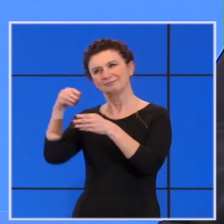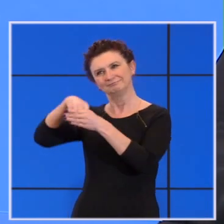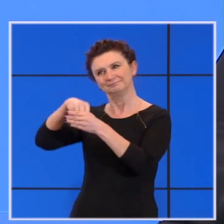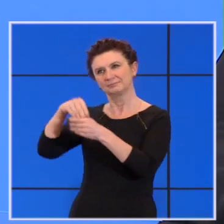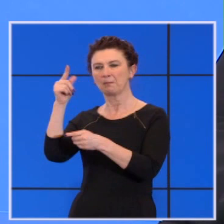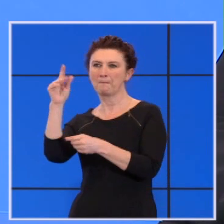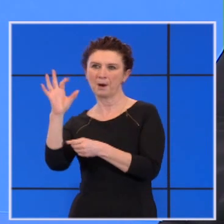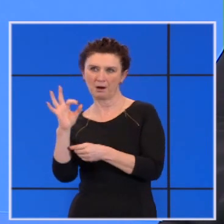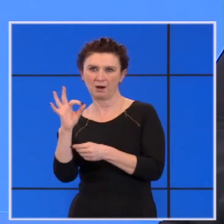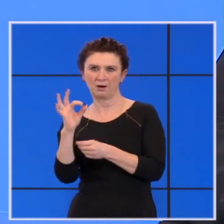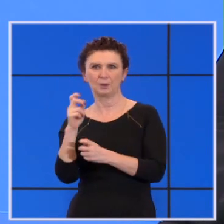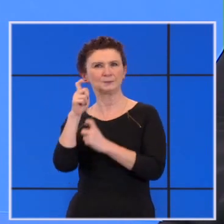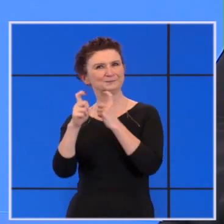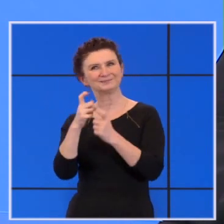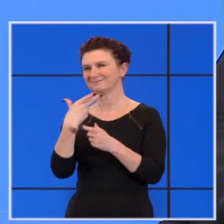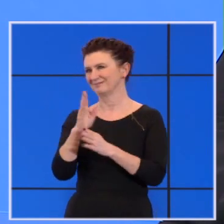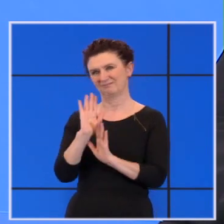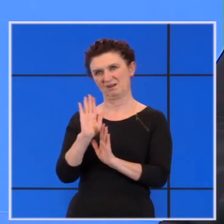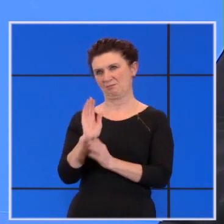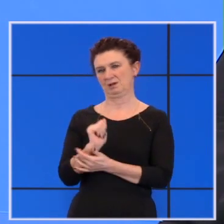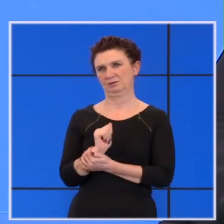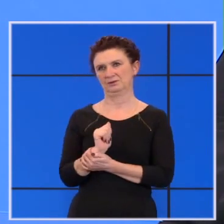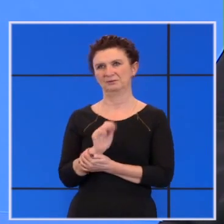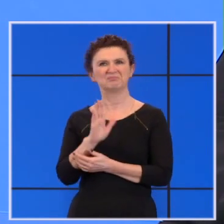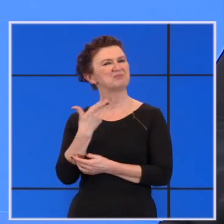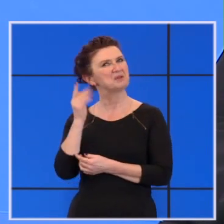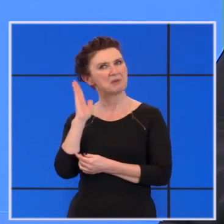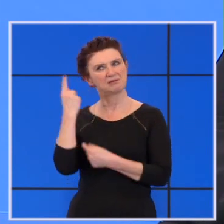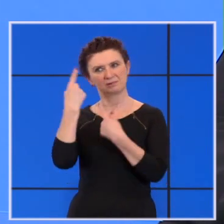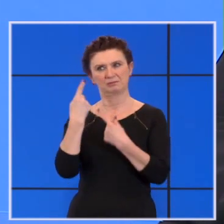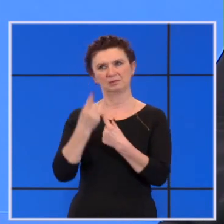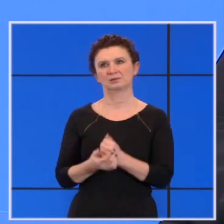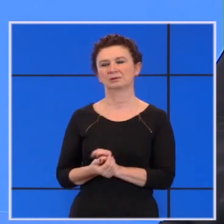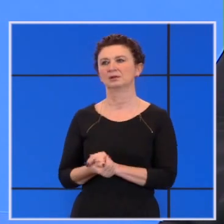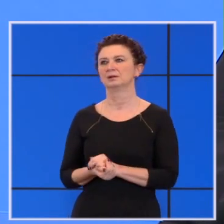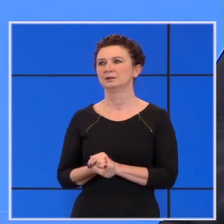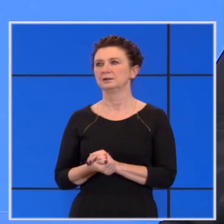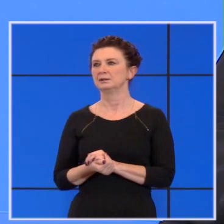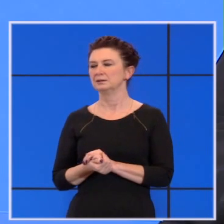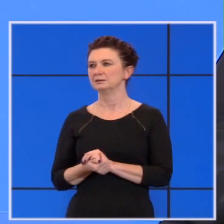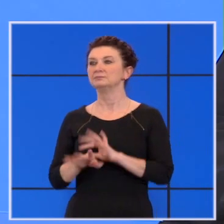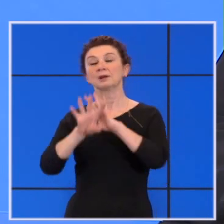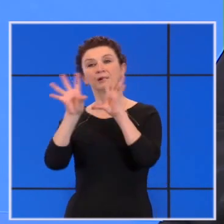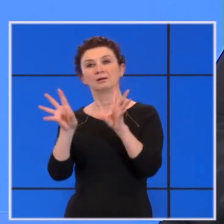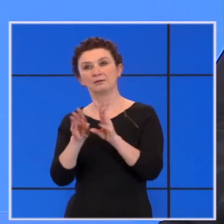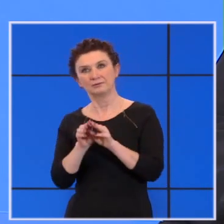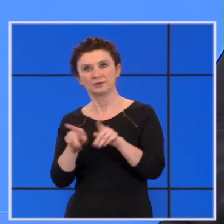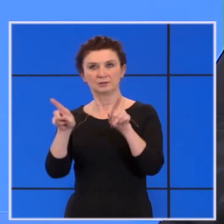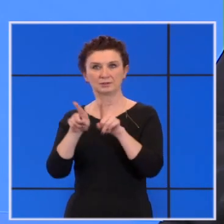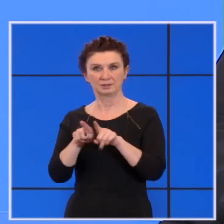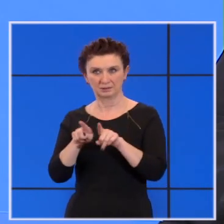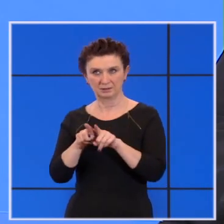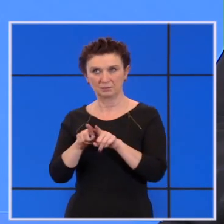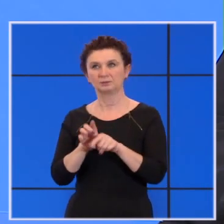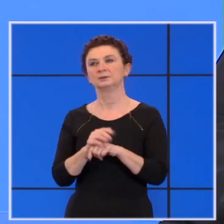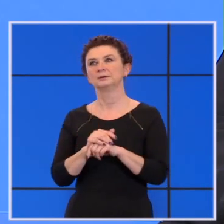o zakres tego projektu, nie powinno być. Natomiast wszyscy jak jeden mąż zdawali